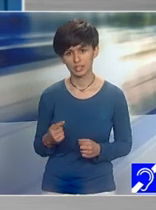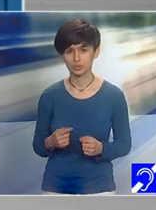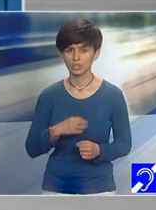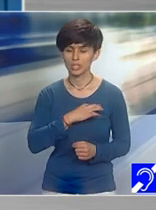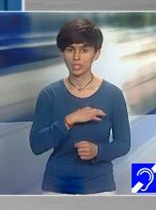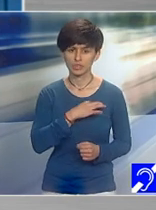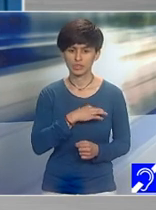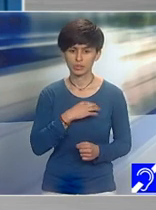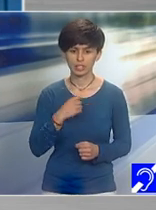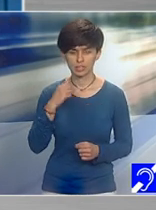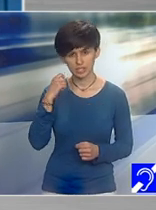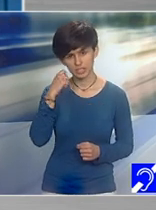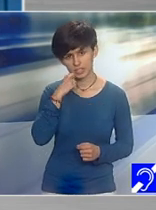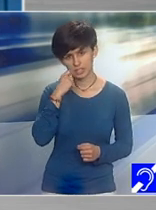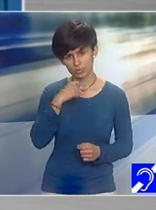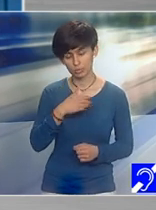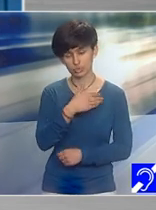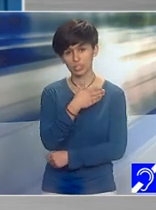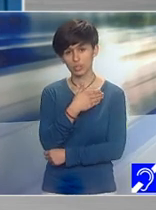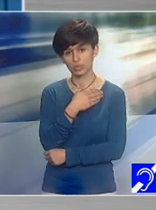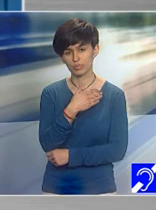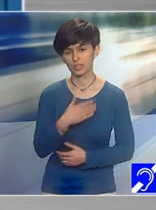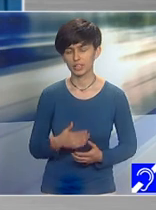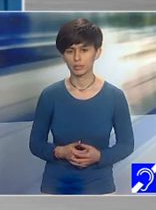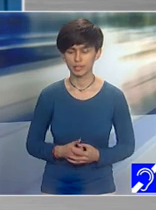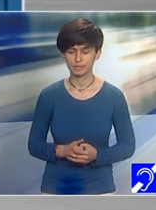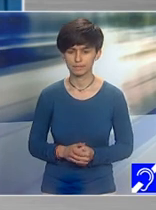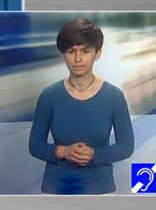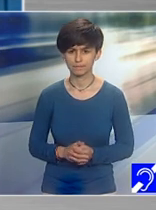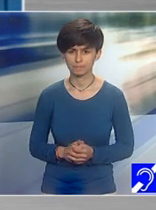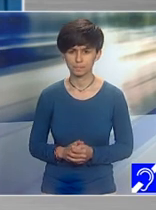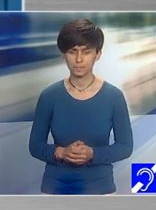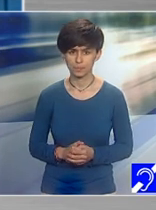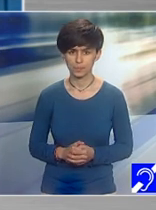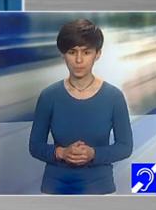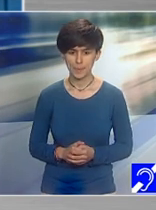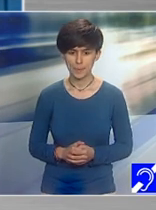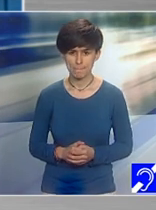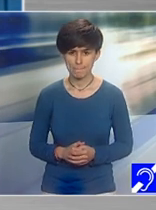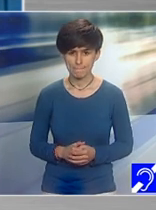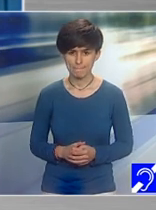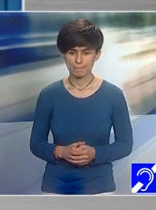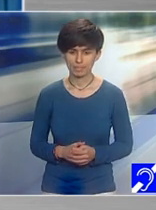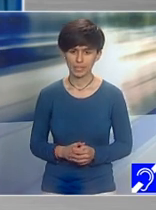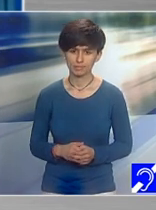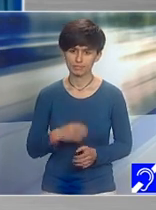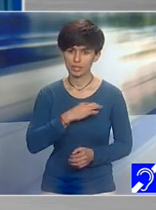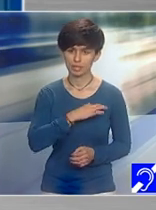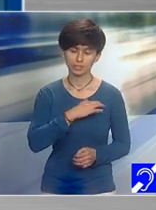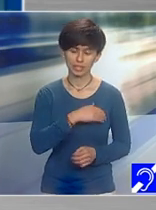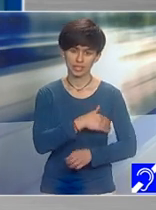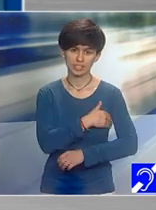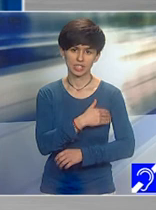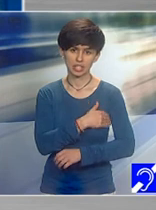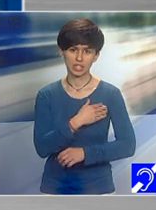din Cluj, cu firmele, indiferent toți cei care vreau să se implice, așa fel încât tinerii, atât studenți cât și elevii, chiar și